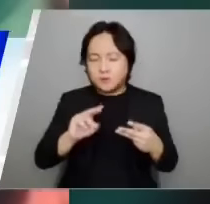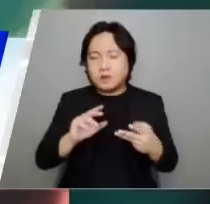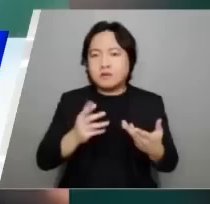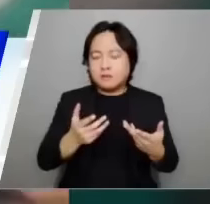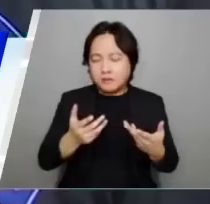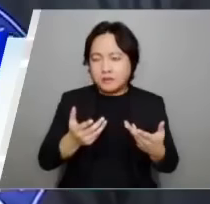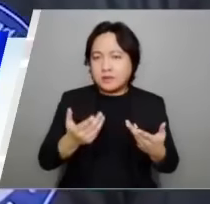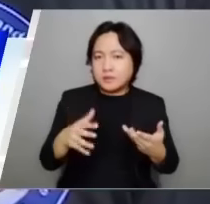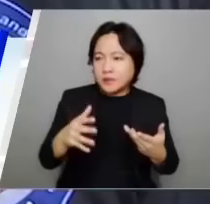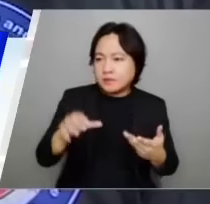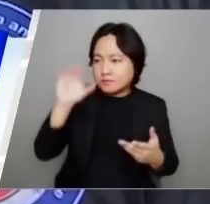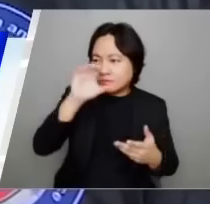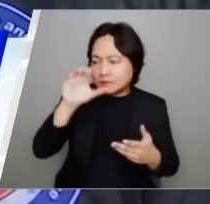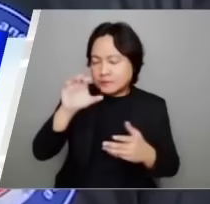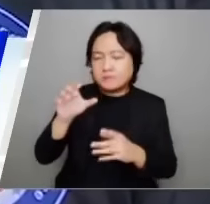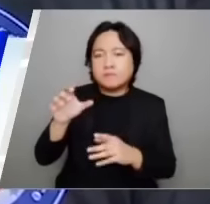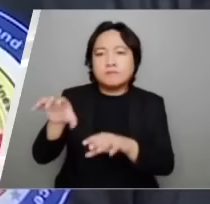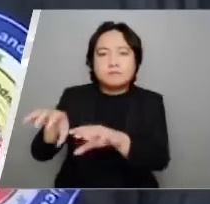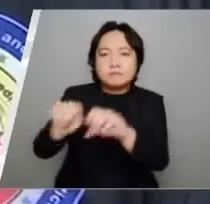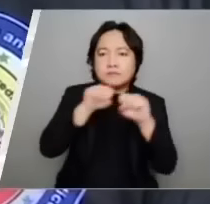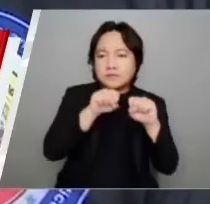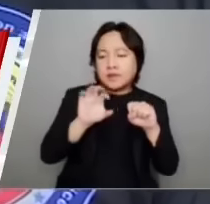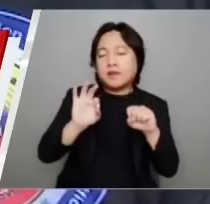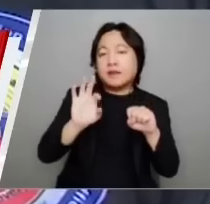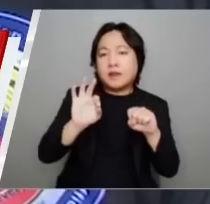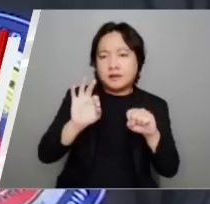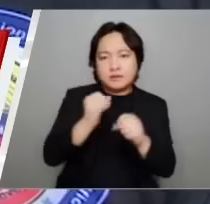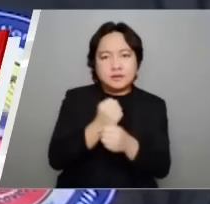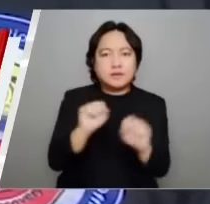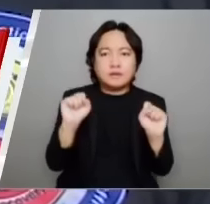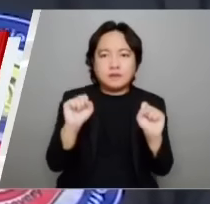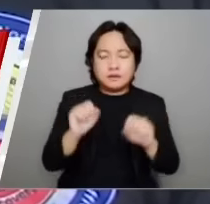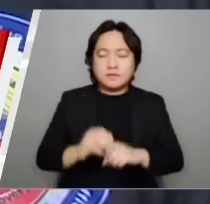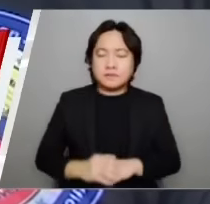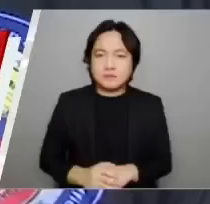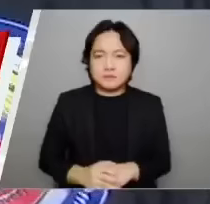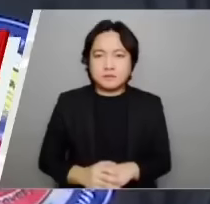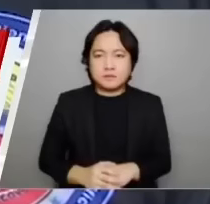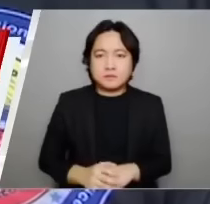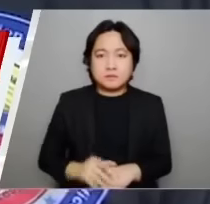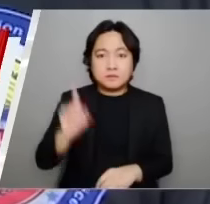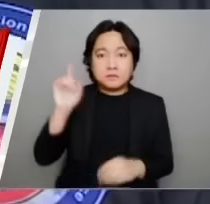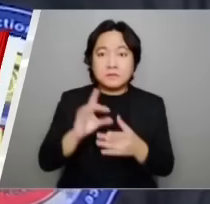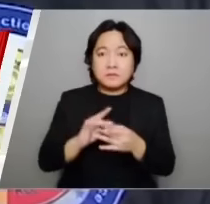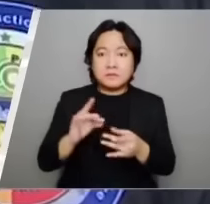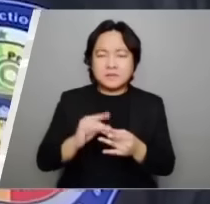isa. Nakakapit po daw sila dun sa dala po nilang mga styrofoam.